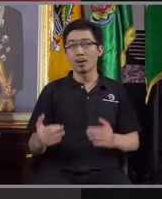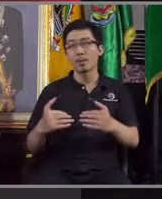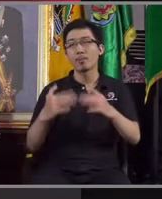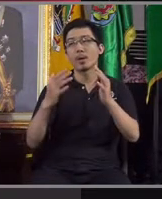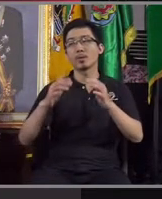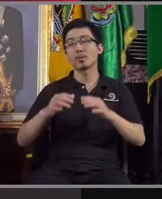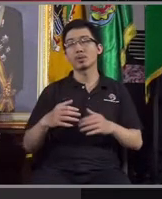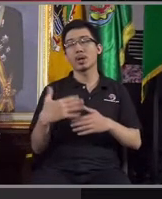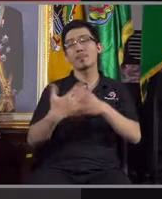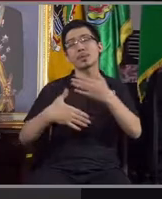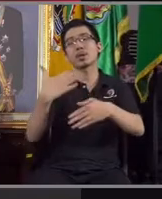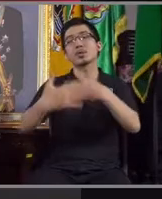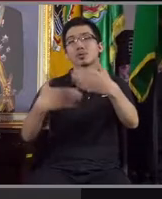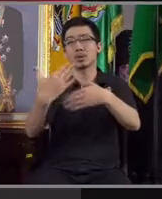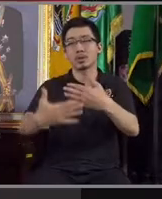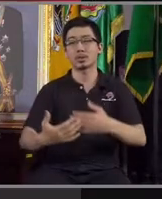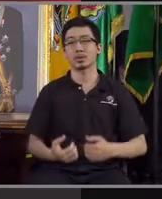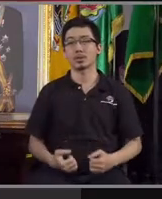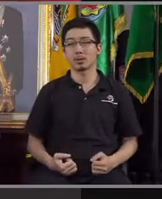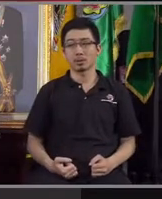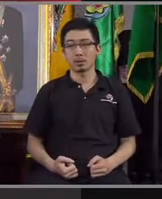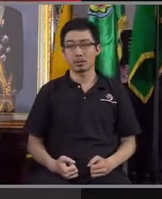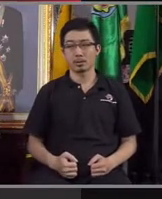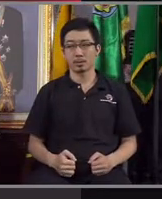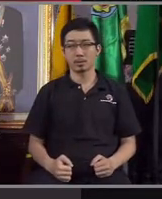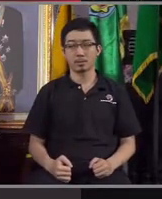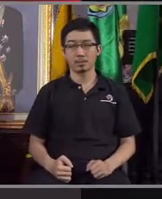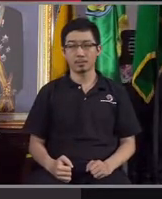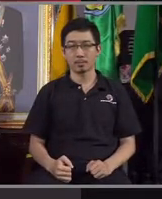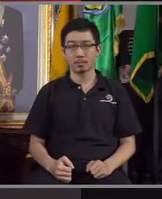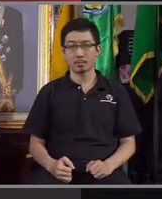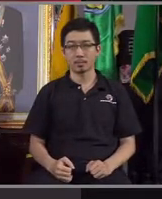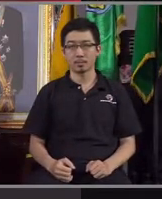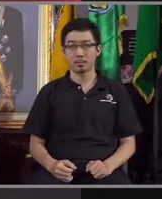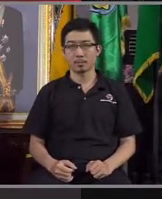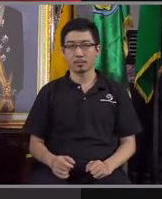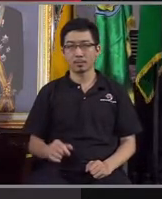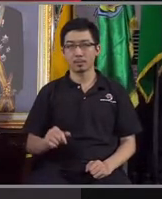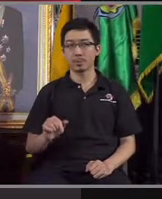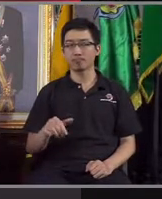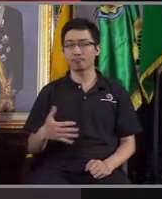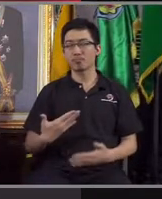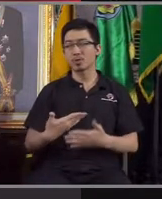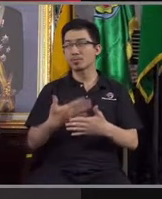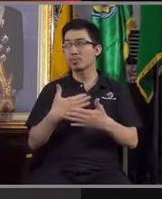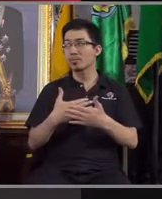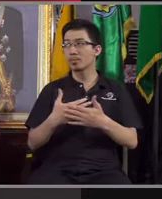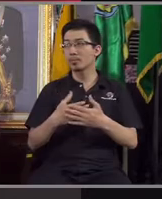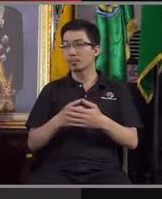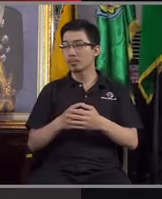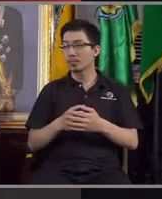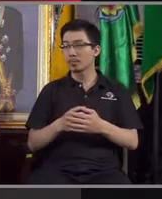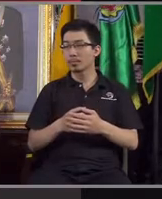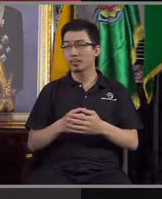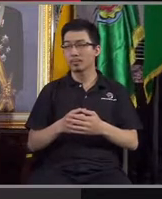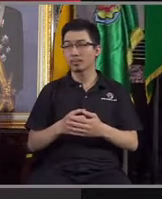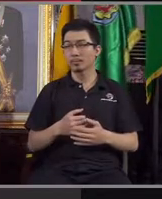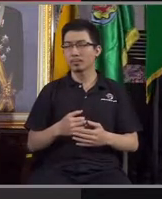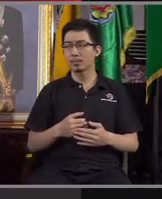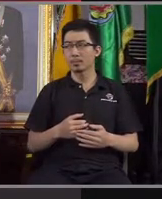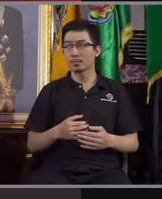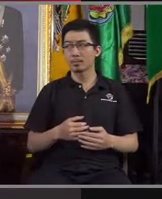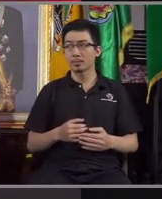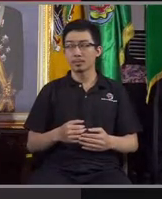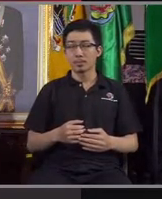dan pengembangan untuk berkelanjutan. Ternyata ini memang masih belum, karena 30% dari perkotaan